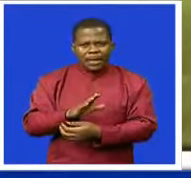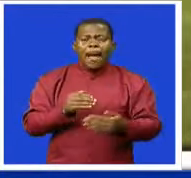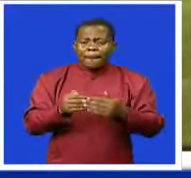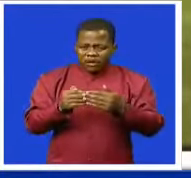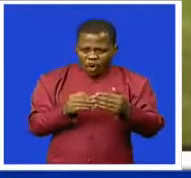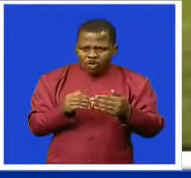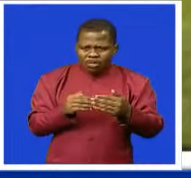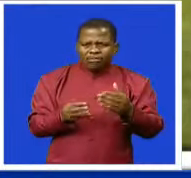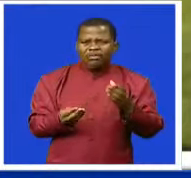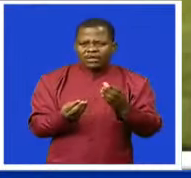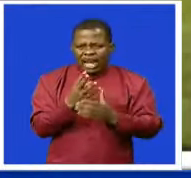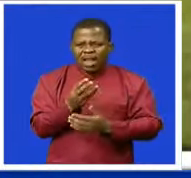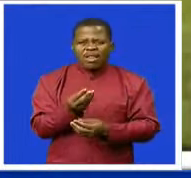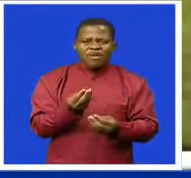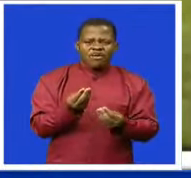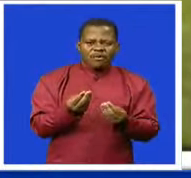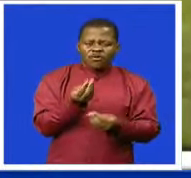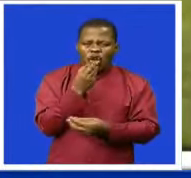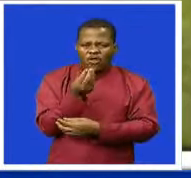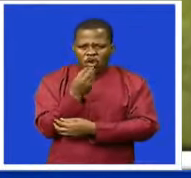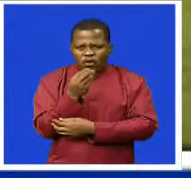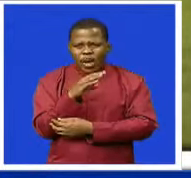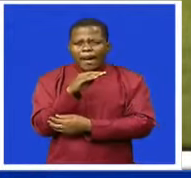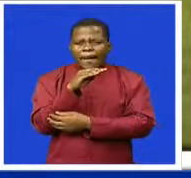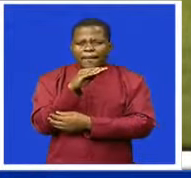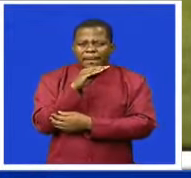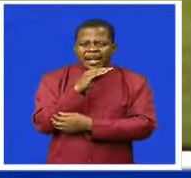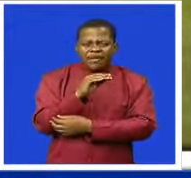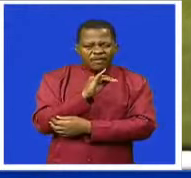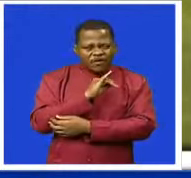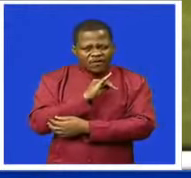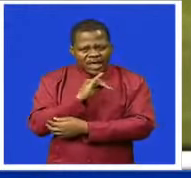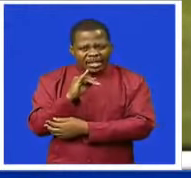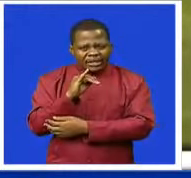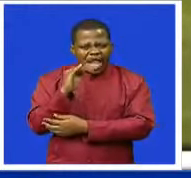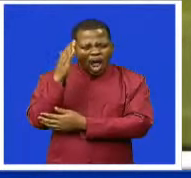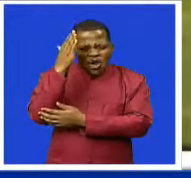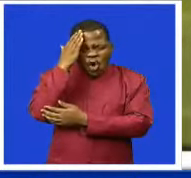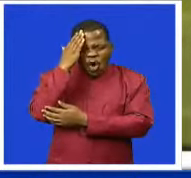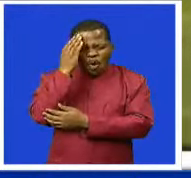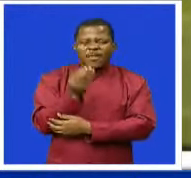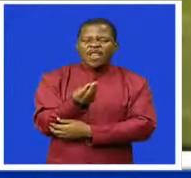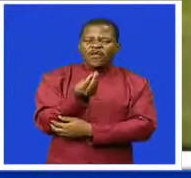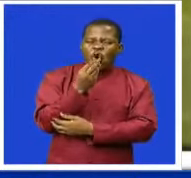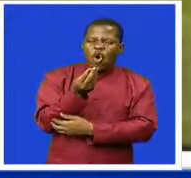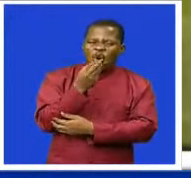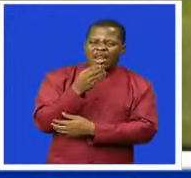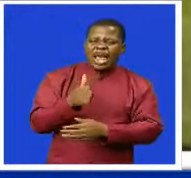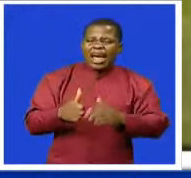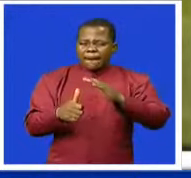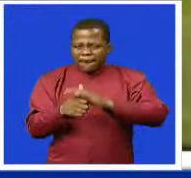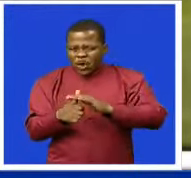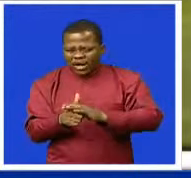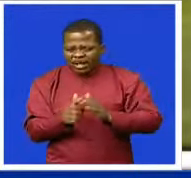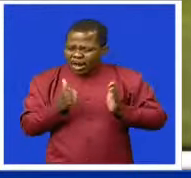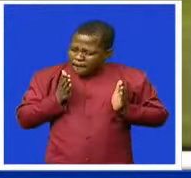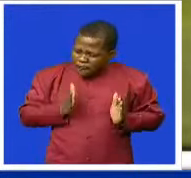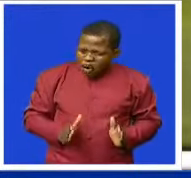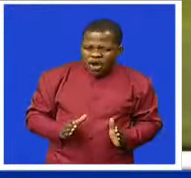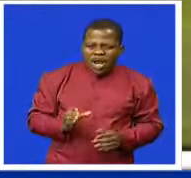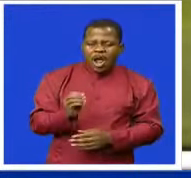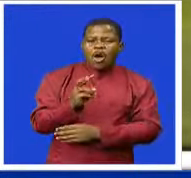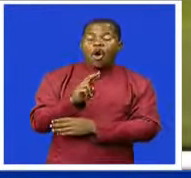ukuthi kukuyiphi category lo kulokufaka kolamlonyeni kuyakha kuyavikela noma